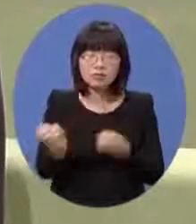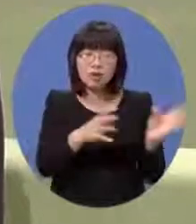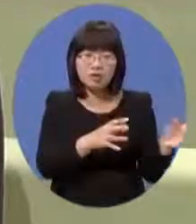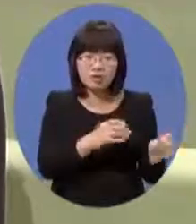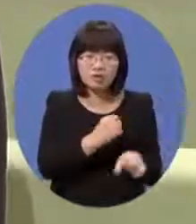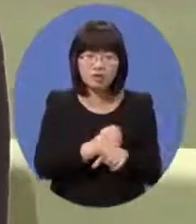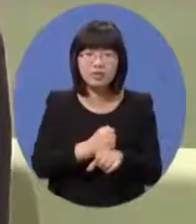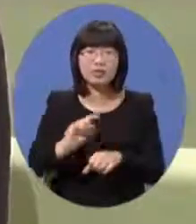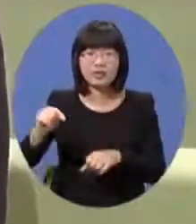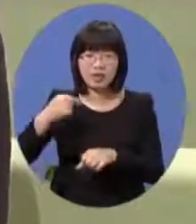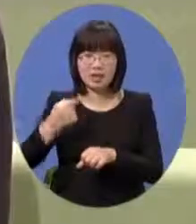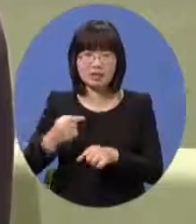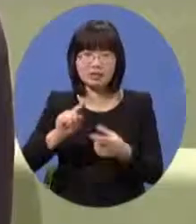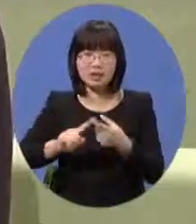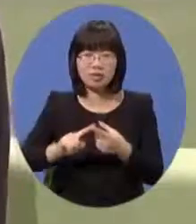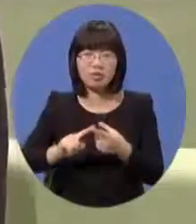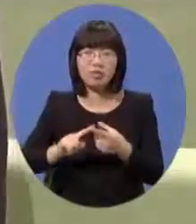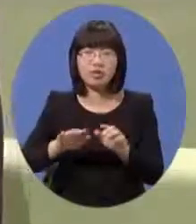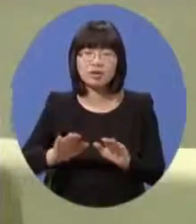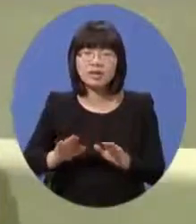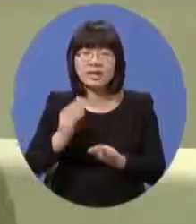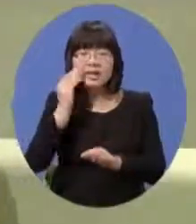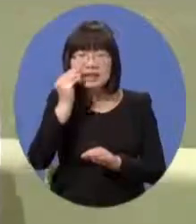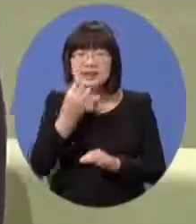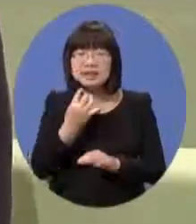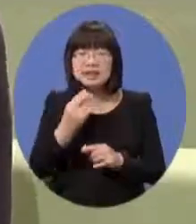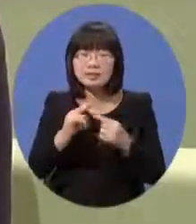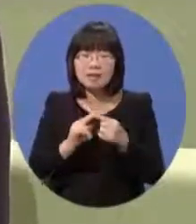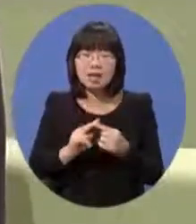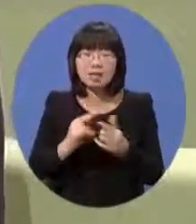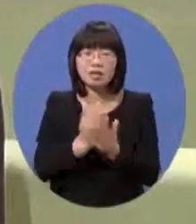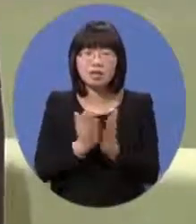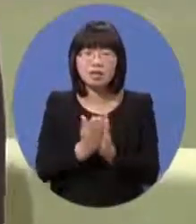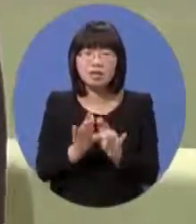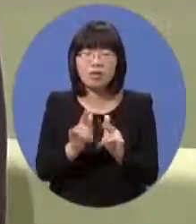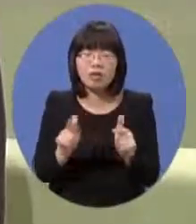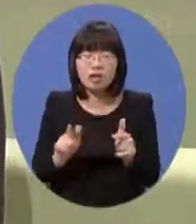기름기 걸로 제거하고, 네. 그다음 걸로 거기에 이제 기름기뿐만이